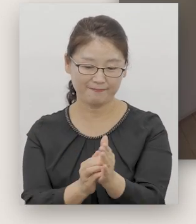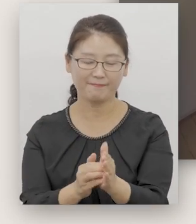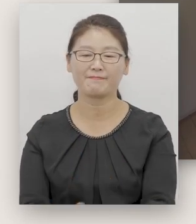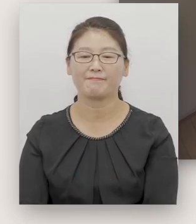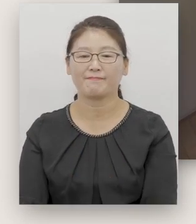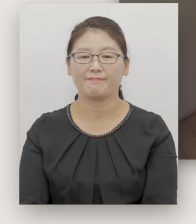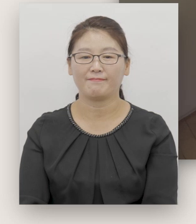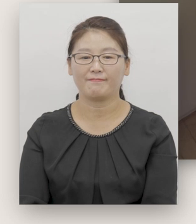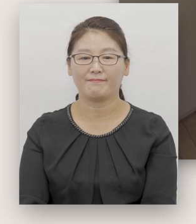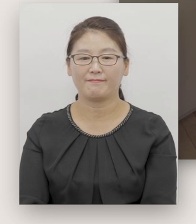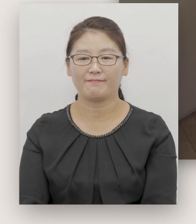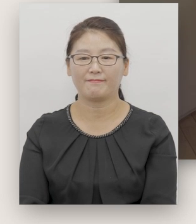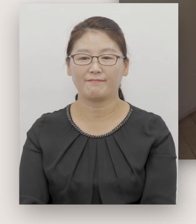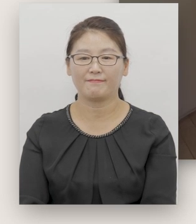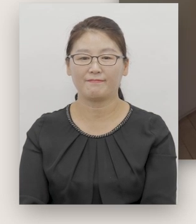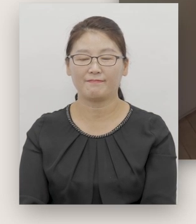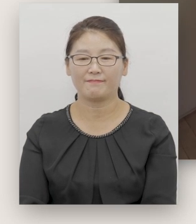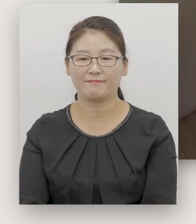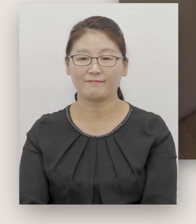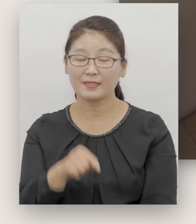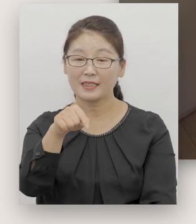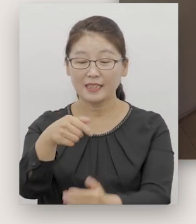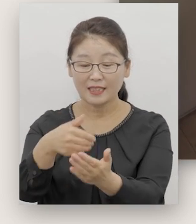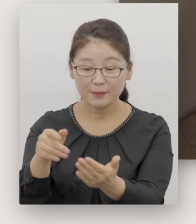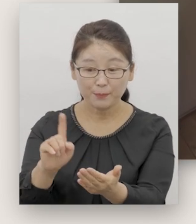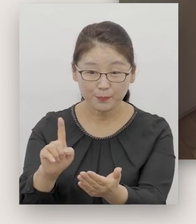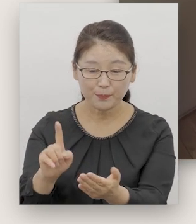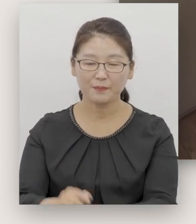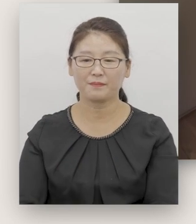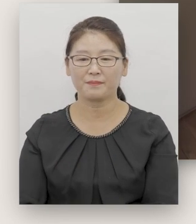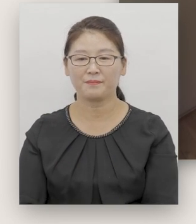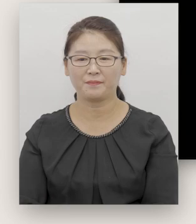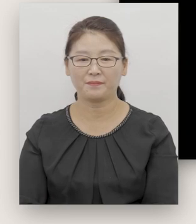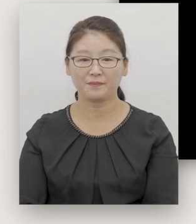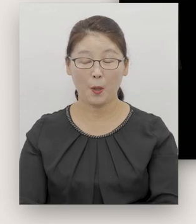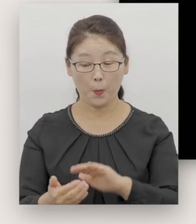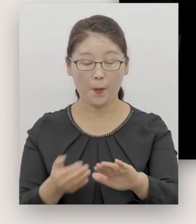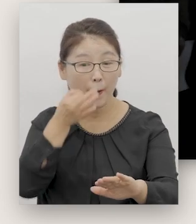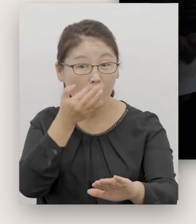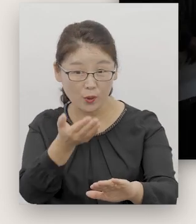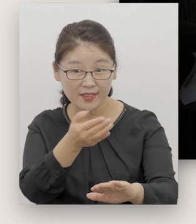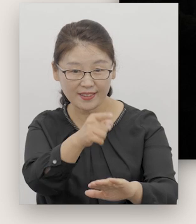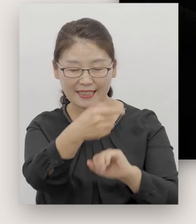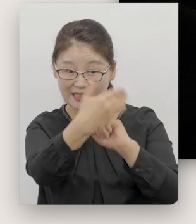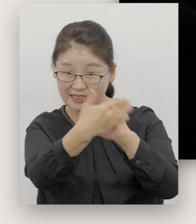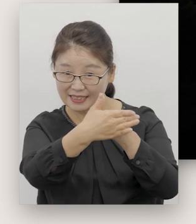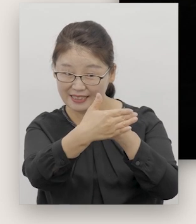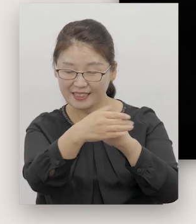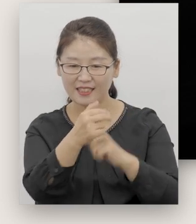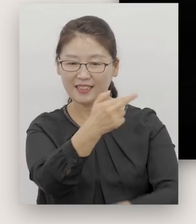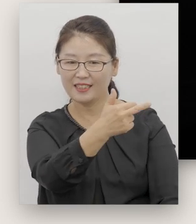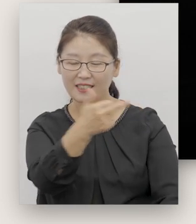이 작품 같은 경우는 아까 잠깐 보여드렸던 사진 속에서 봤던 큰 유리라는 작업을 이제